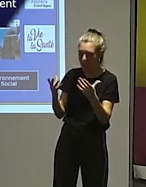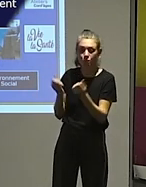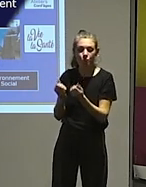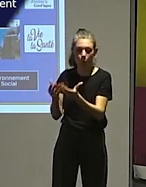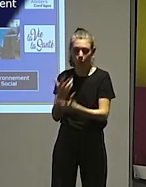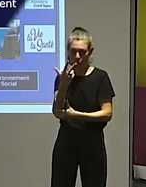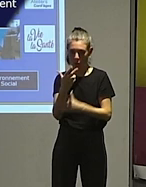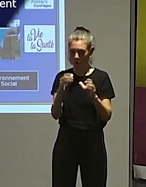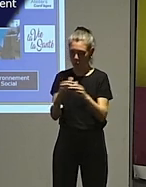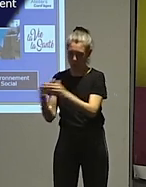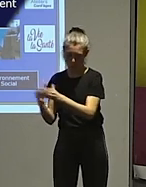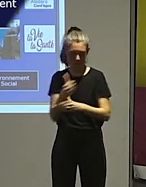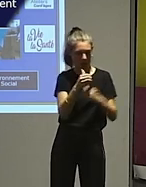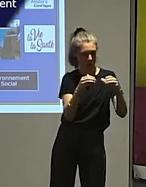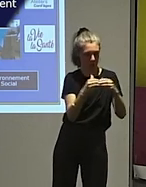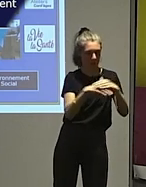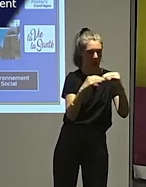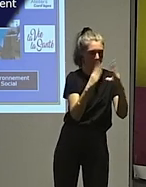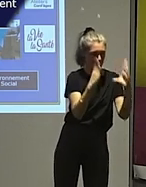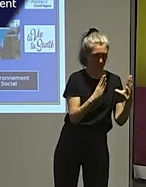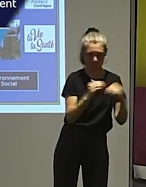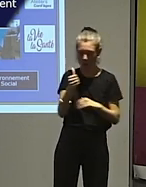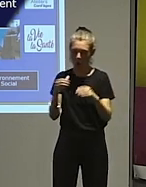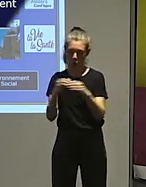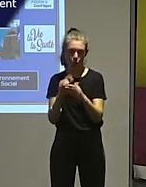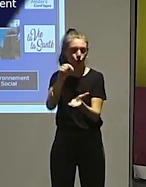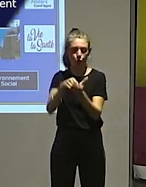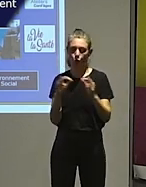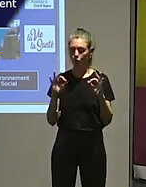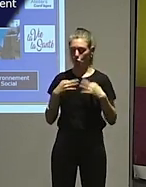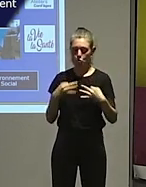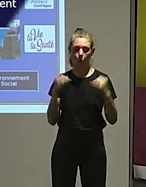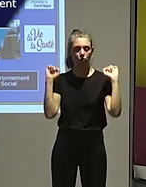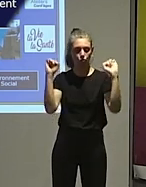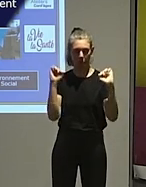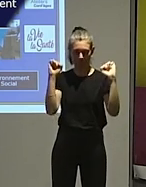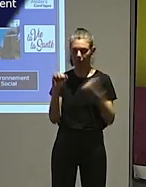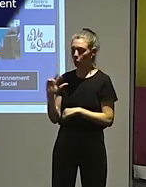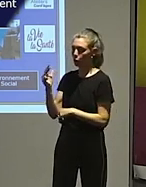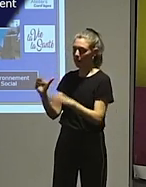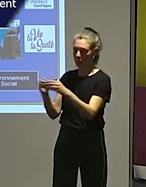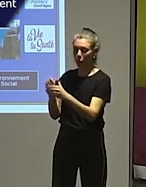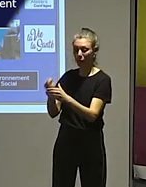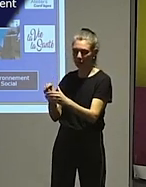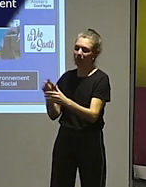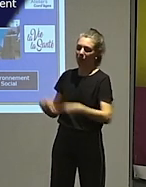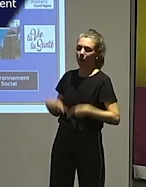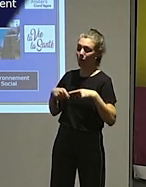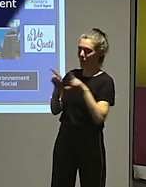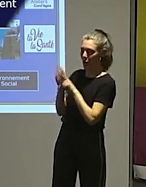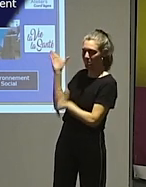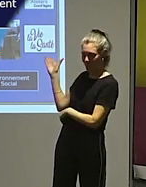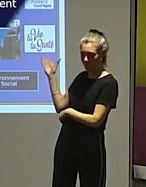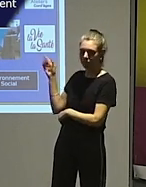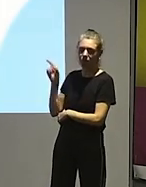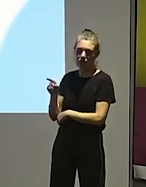un groupe qui était à domicile, un groupe qui a fait ça dans un gymnase, et puis un dernier groupe qui a fait ça aux ateliers cordage ou à la Villa Santé.